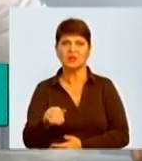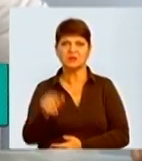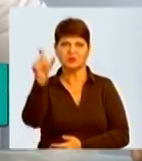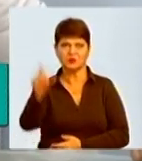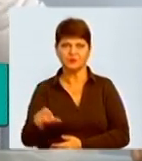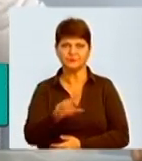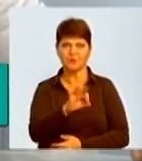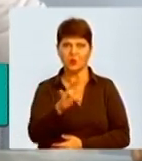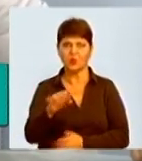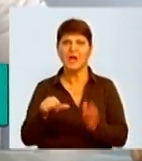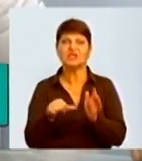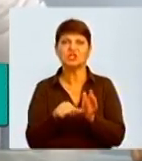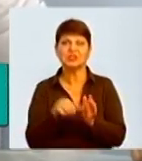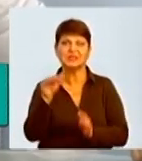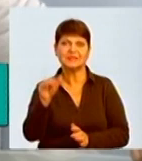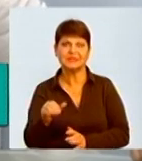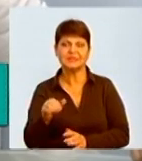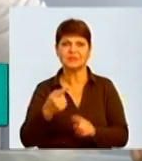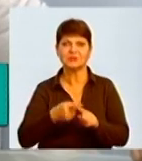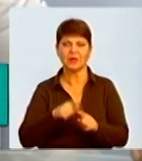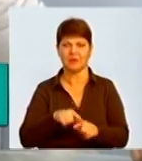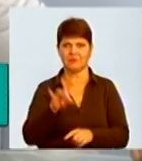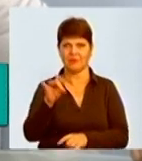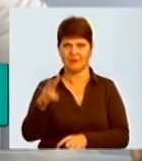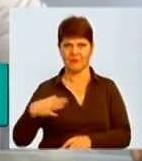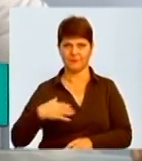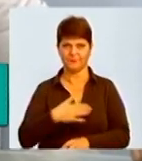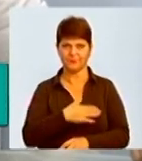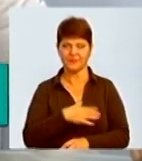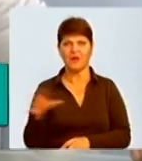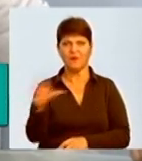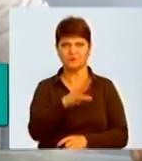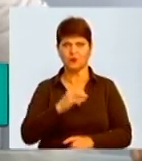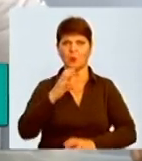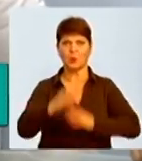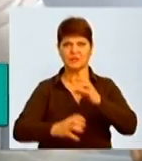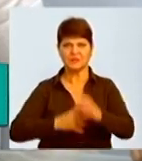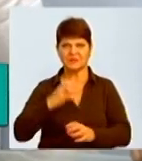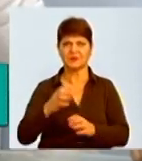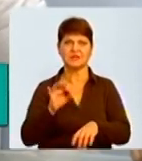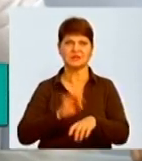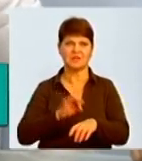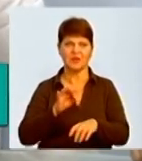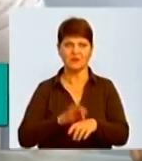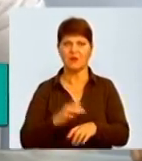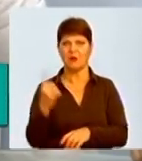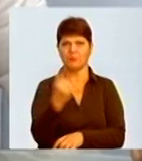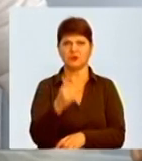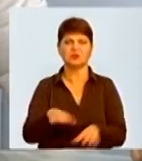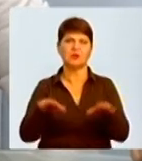6 тисяч хворих – це хворі на рак молочної залози. Так як і в усьому світі, в структурі захворюваності він займає перше